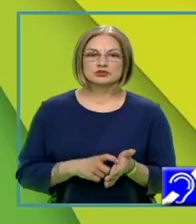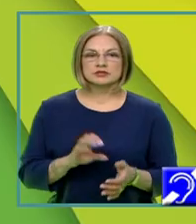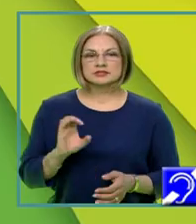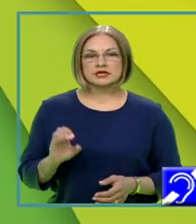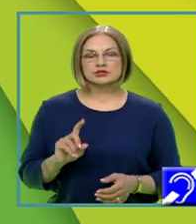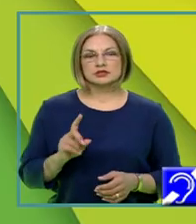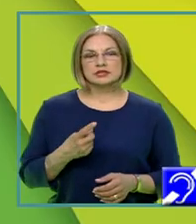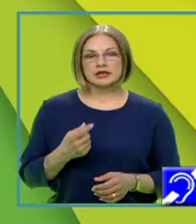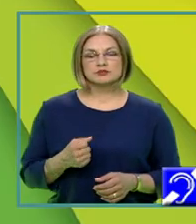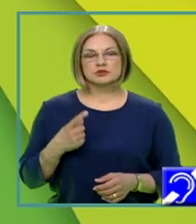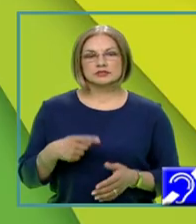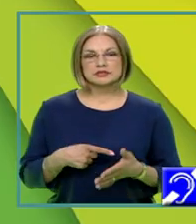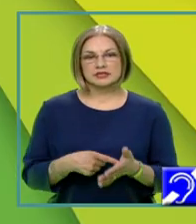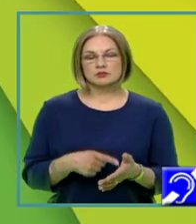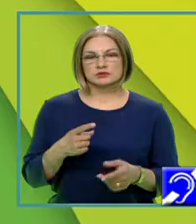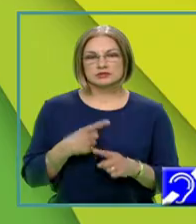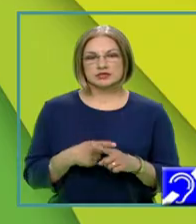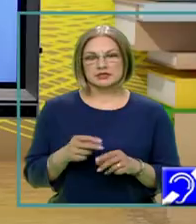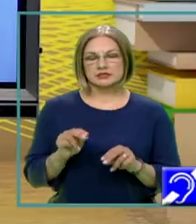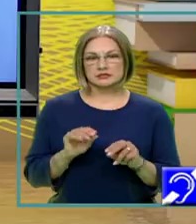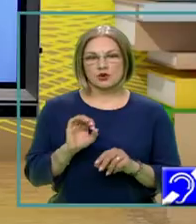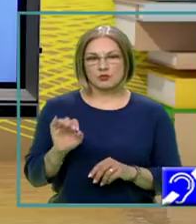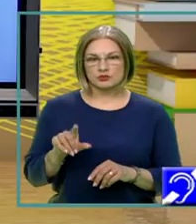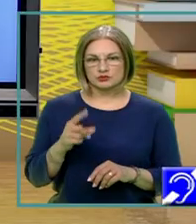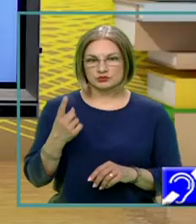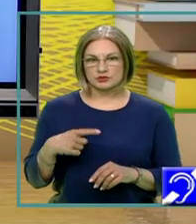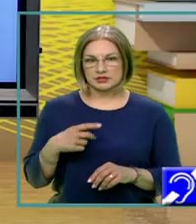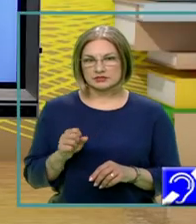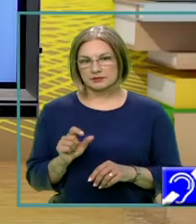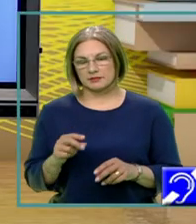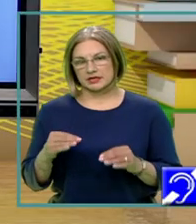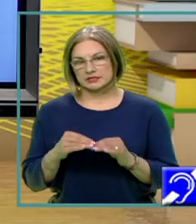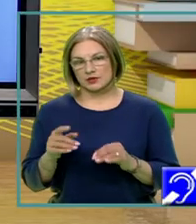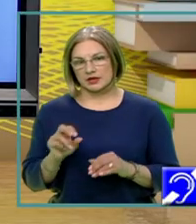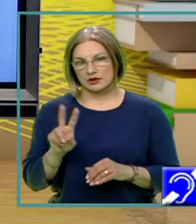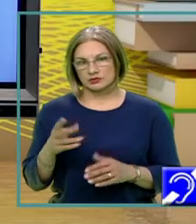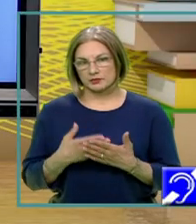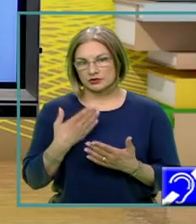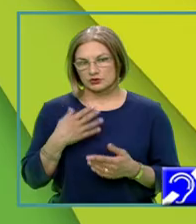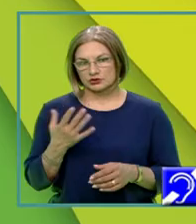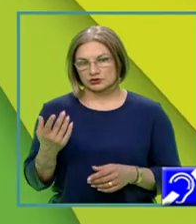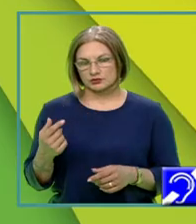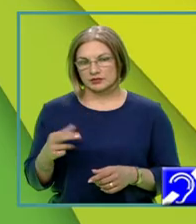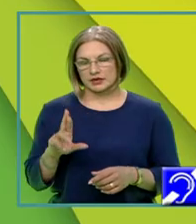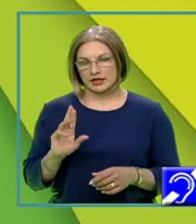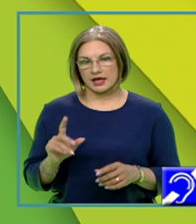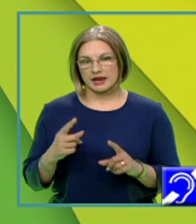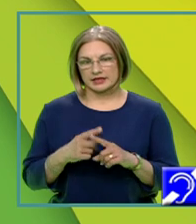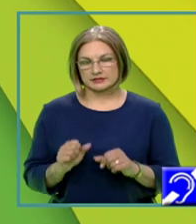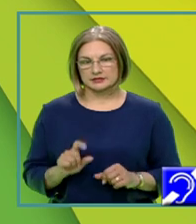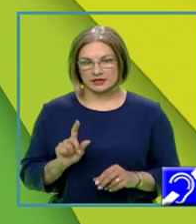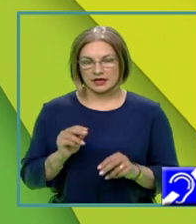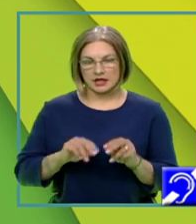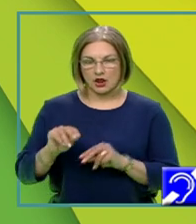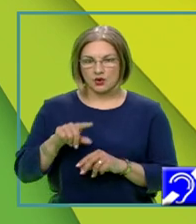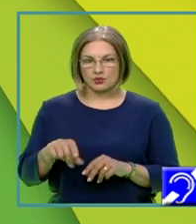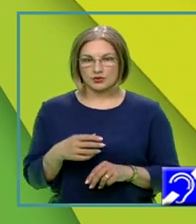trebuie să demonstrăm că x compus cu unu este mai mare sau egal decât 2 pentru orice numere Alex înlocuind în definiția